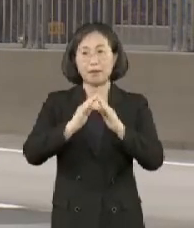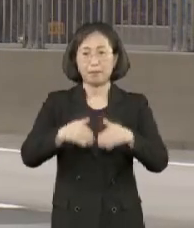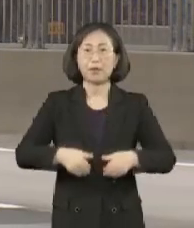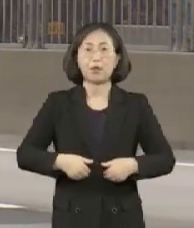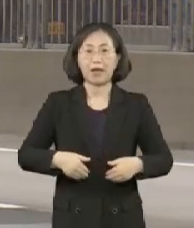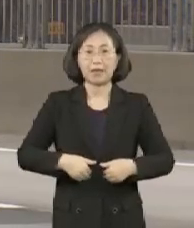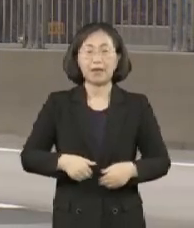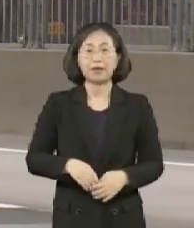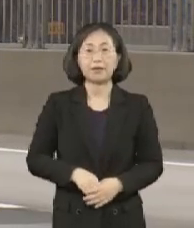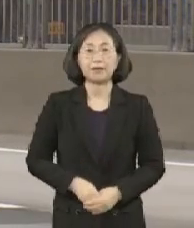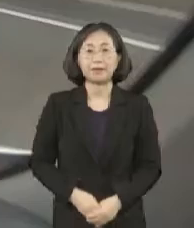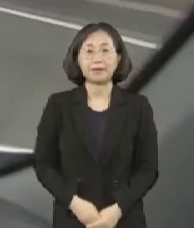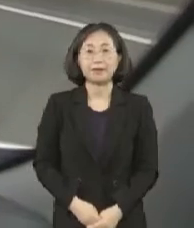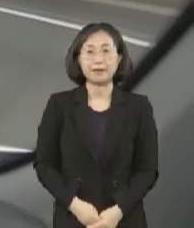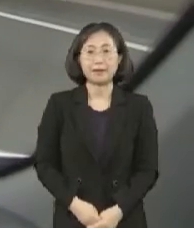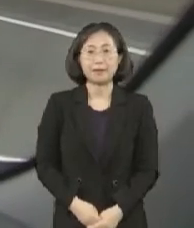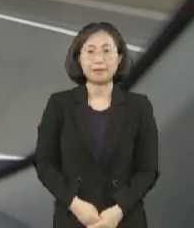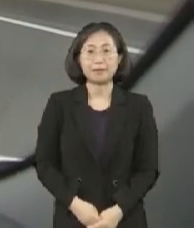강조했습니다